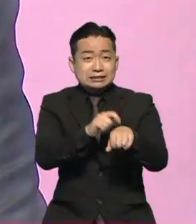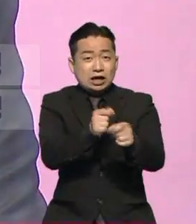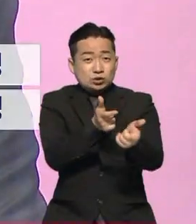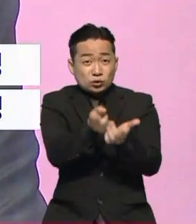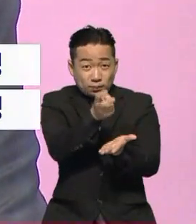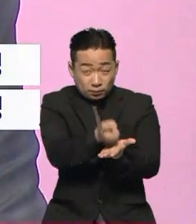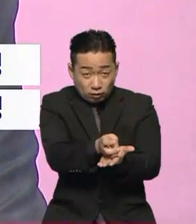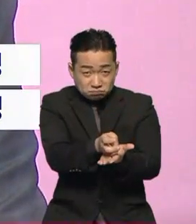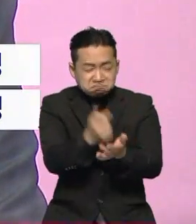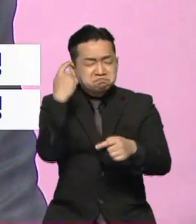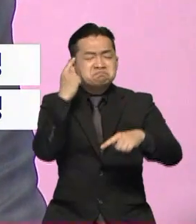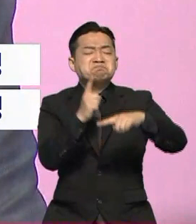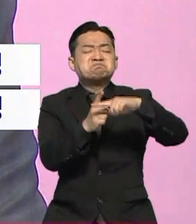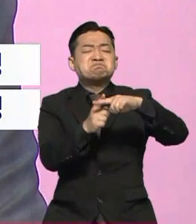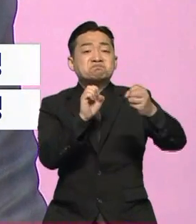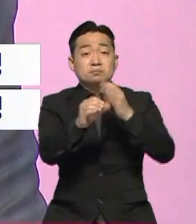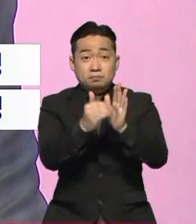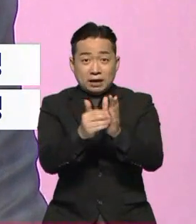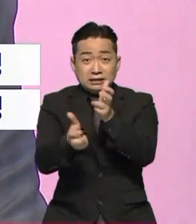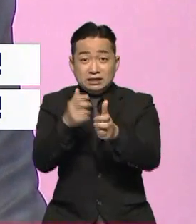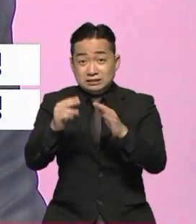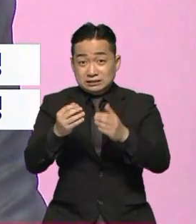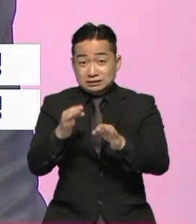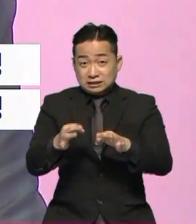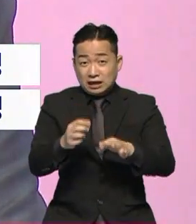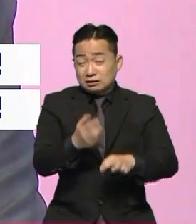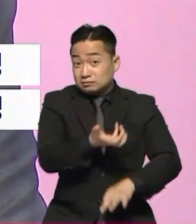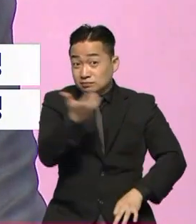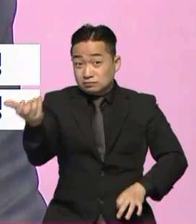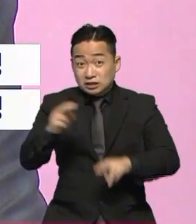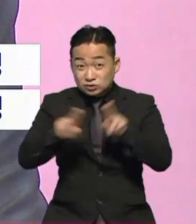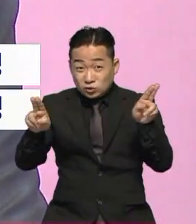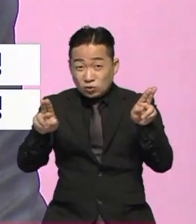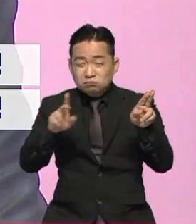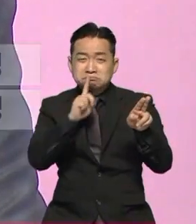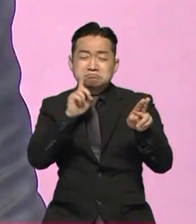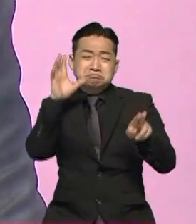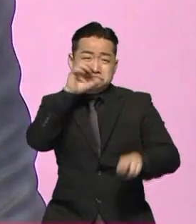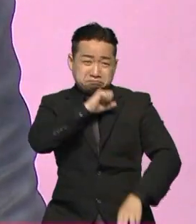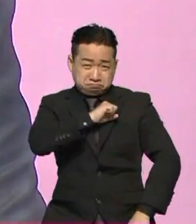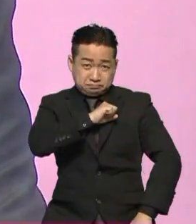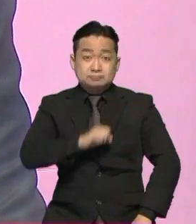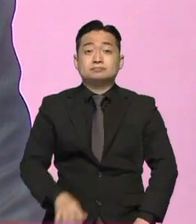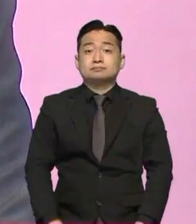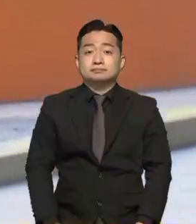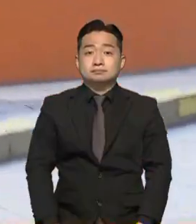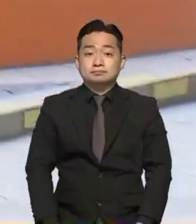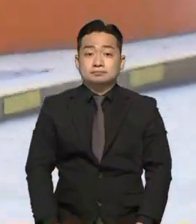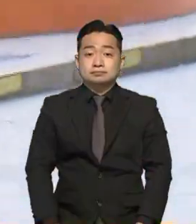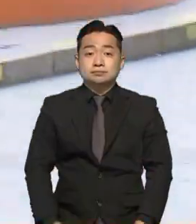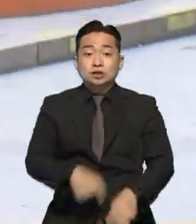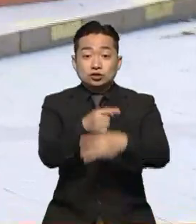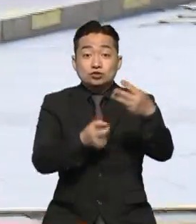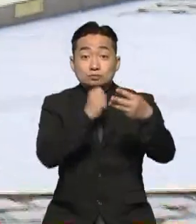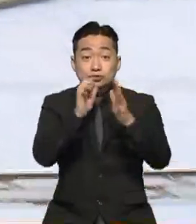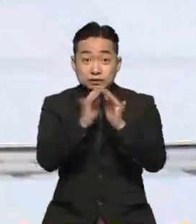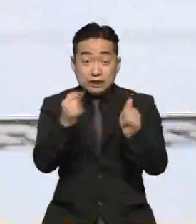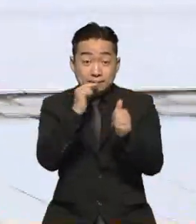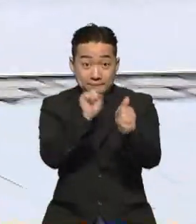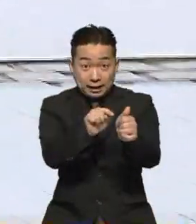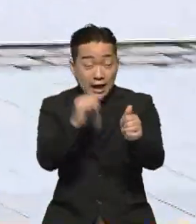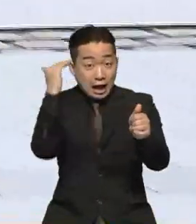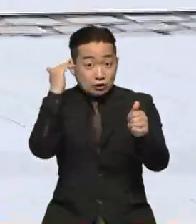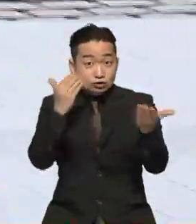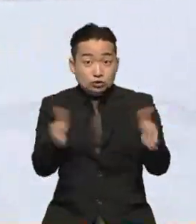도입은 긍정적으로 답했지만 산업은행 이전 백지화 요구엔 별다른 의견을 밝히지 않았습니다. 윤 당선인이 지명한